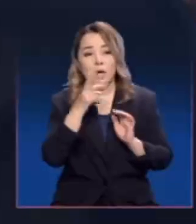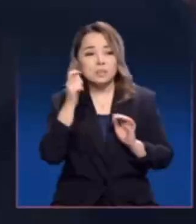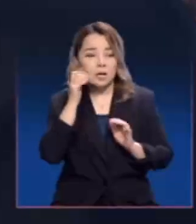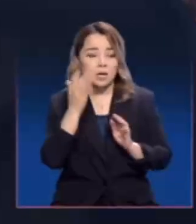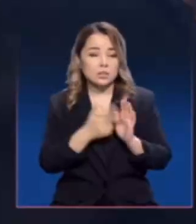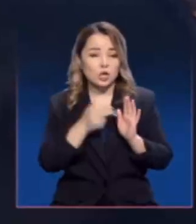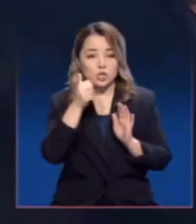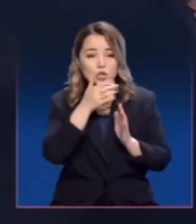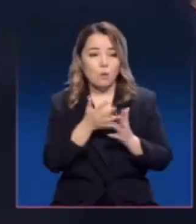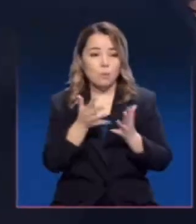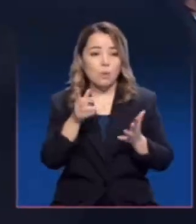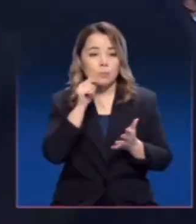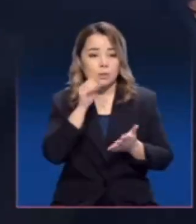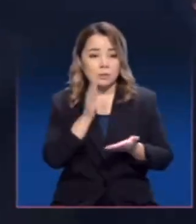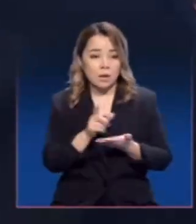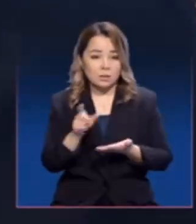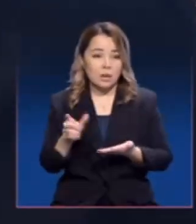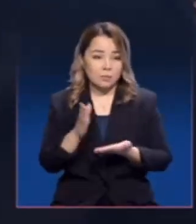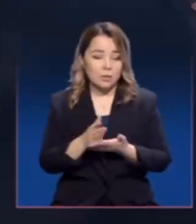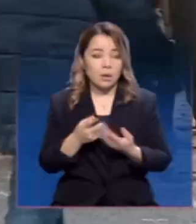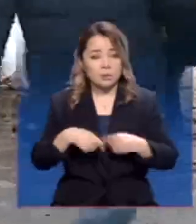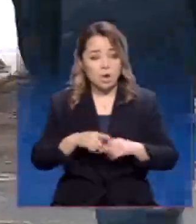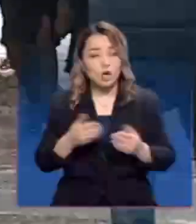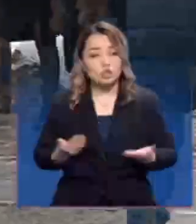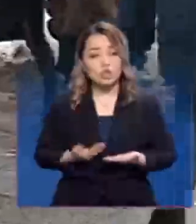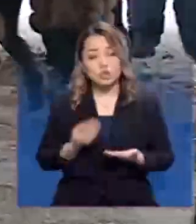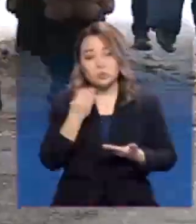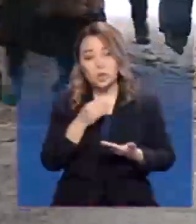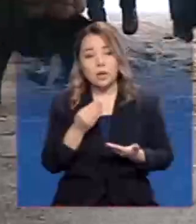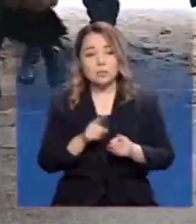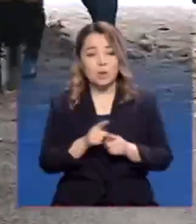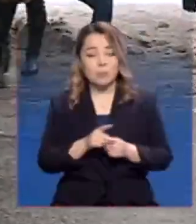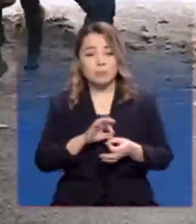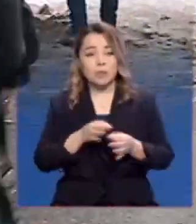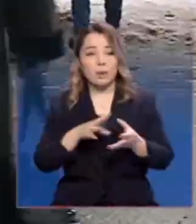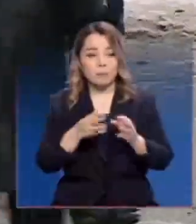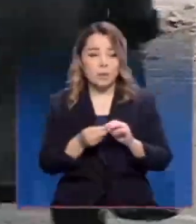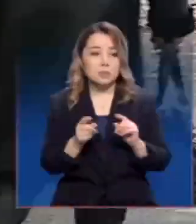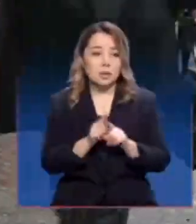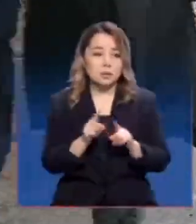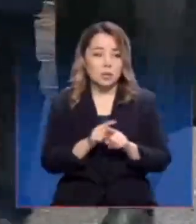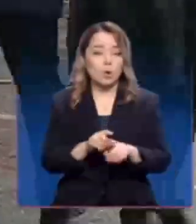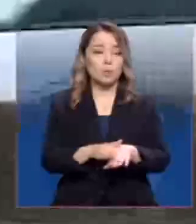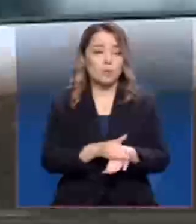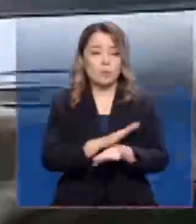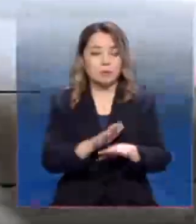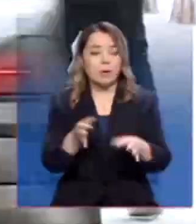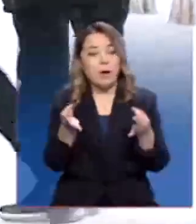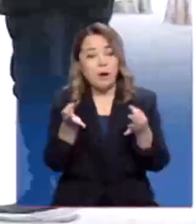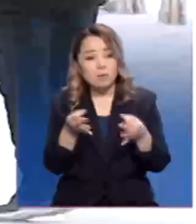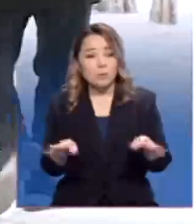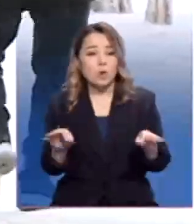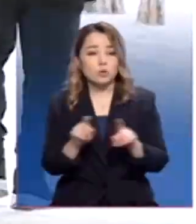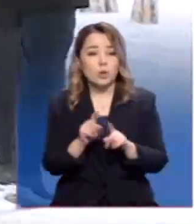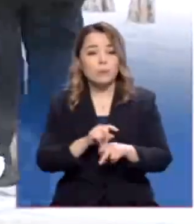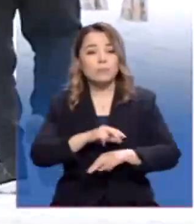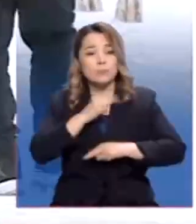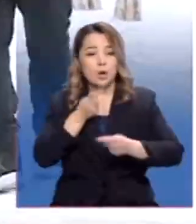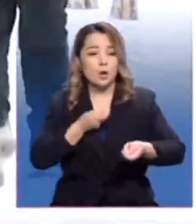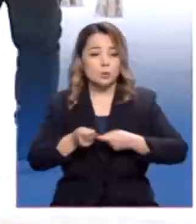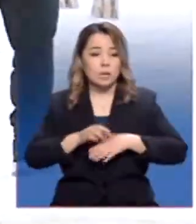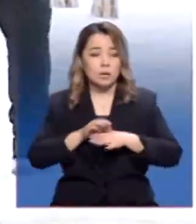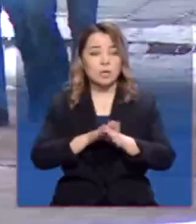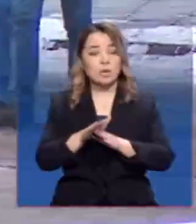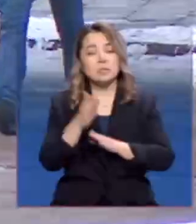8 жылға көп. Алайда өркениетті елдерде өмір сүру сапасы оның ұзақтығымен емес, азаматтың еркіндігімен өлшенетінін ескерсек, осы